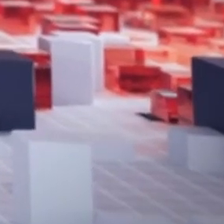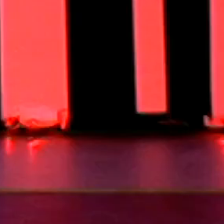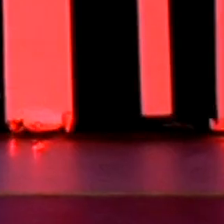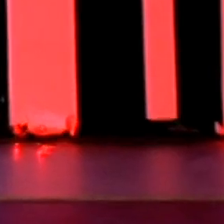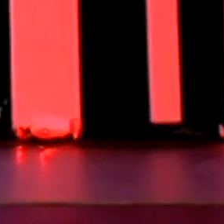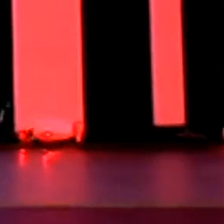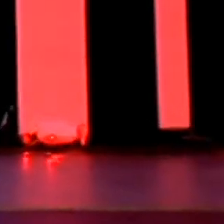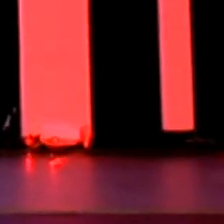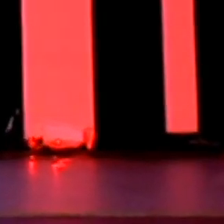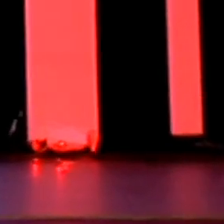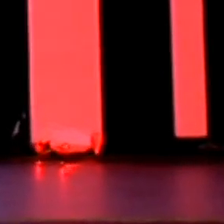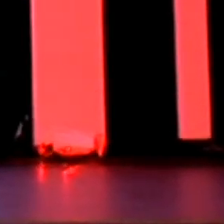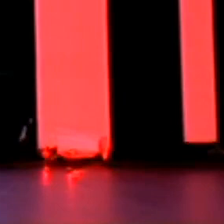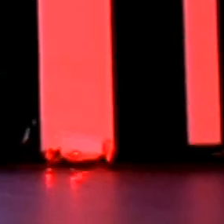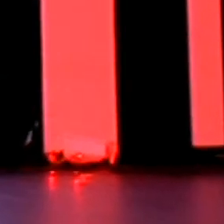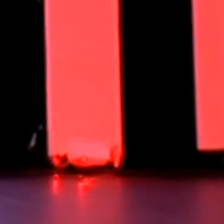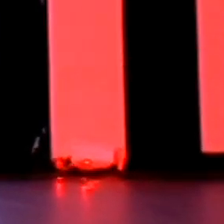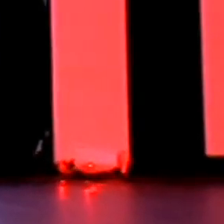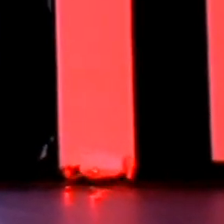Енді